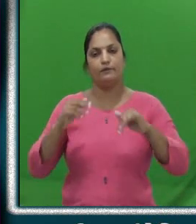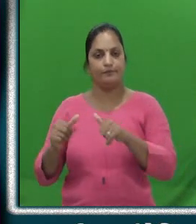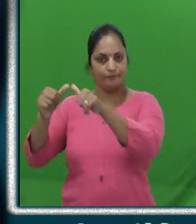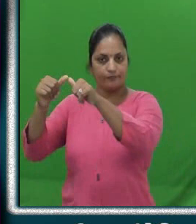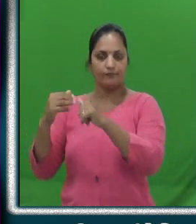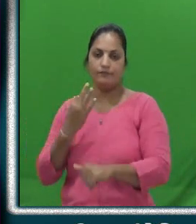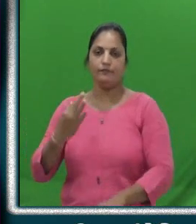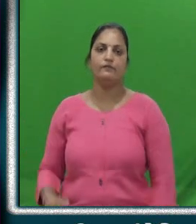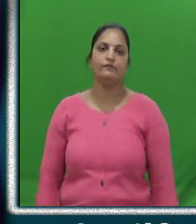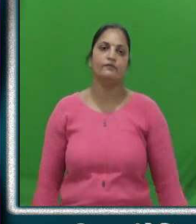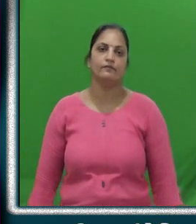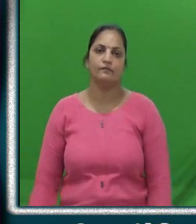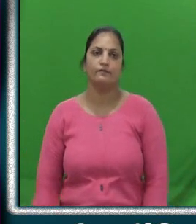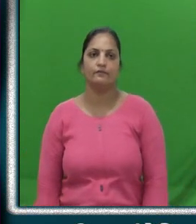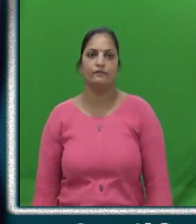ઘણા બધાએ જવાબ આપ્યો